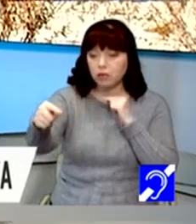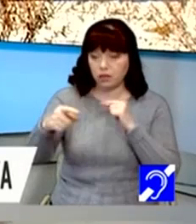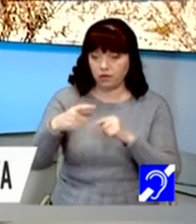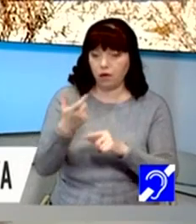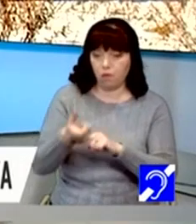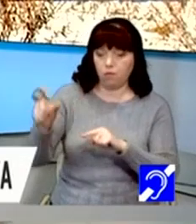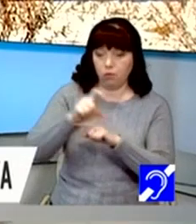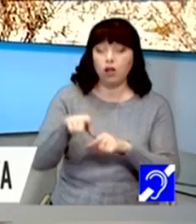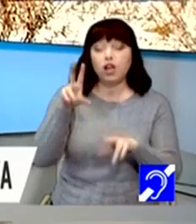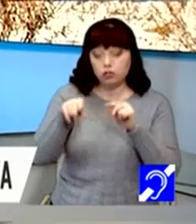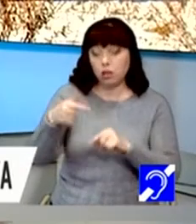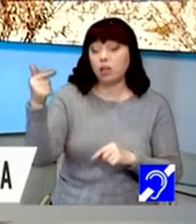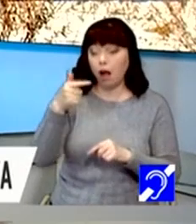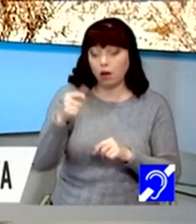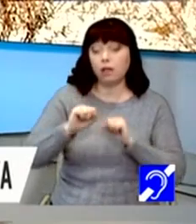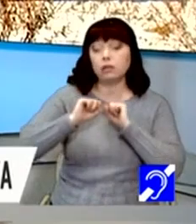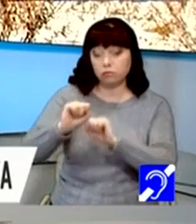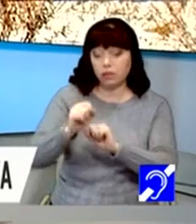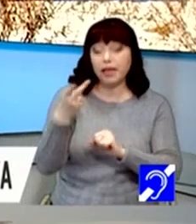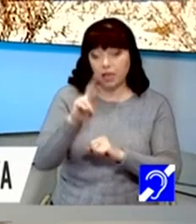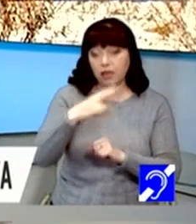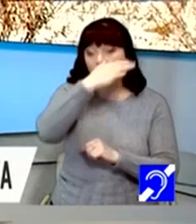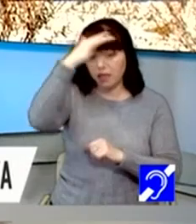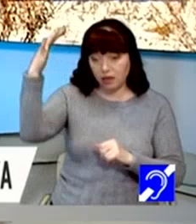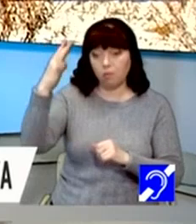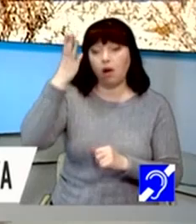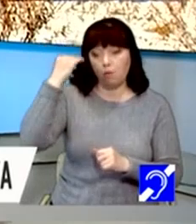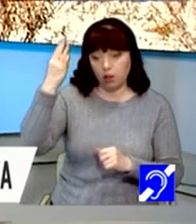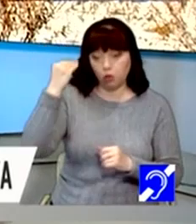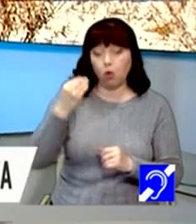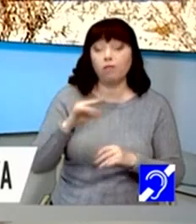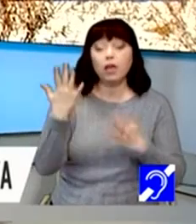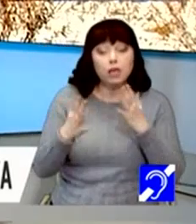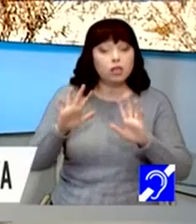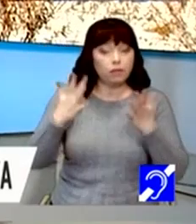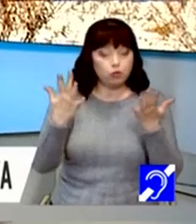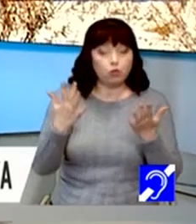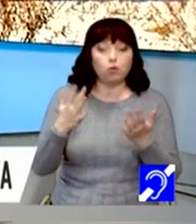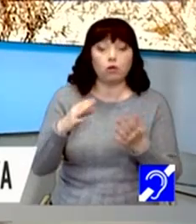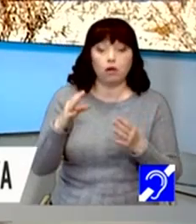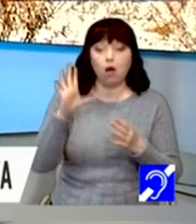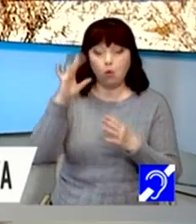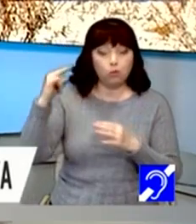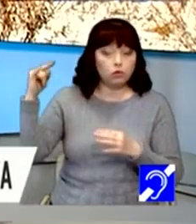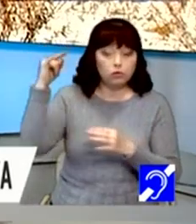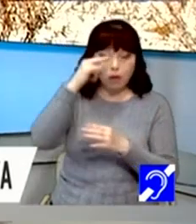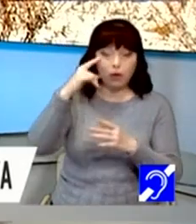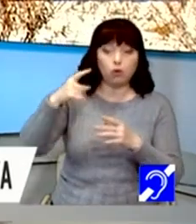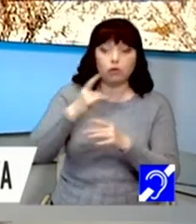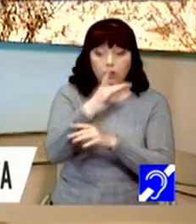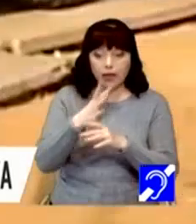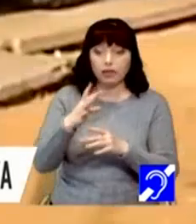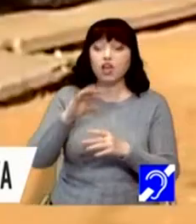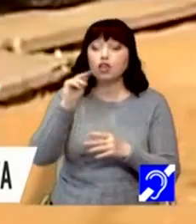este o garantie de securitatea și pentru spațiul aerian al republicii Moldova în cazul unei invazii antiaeriene din sudul